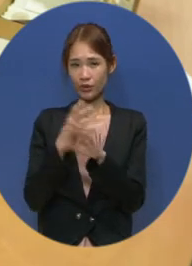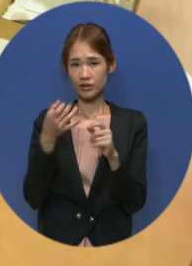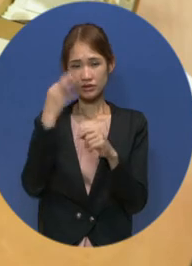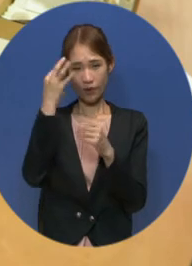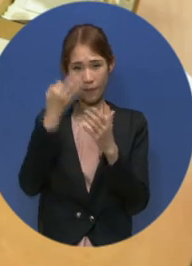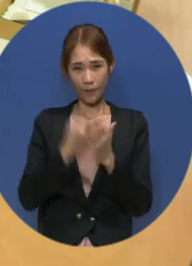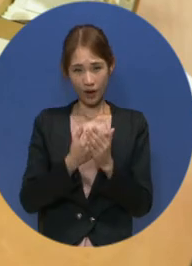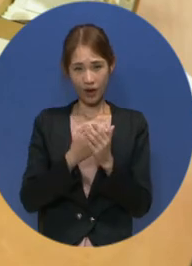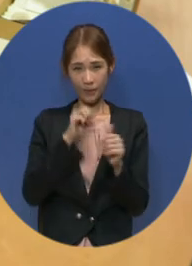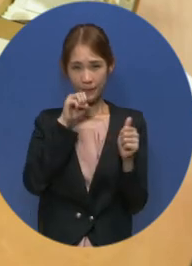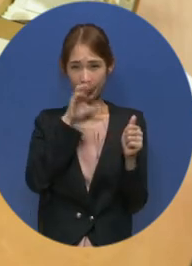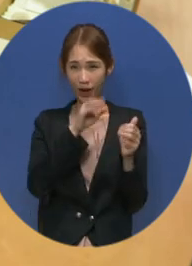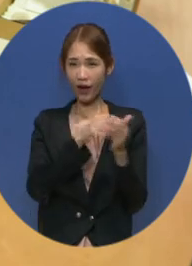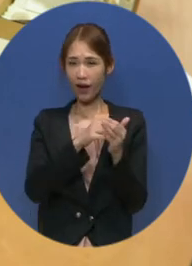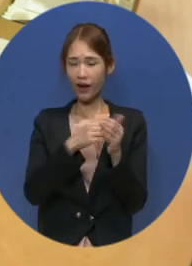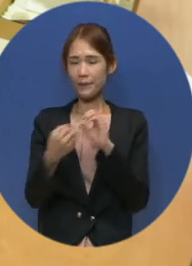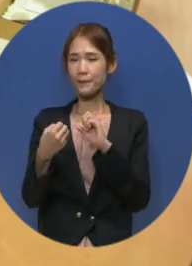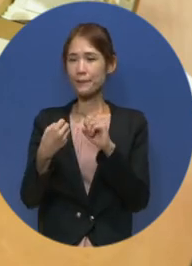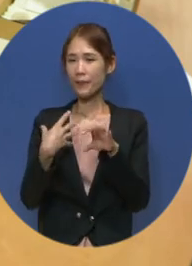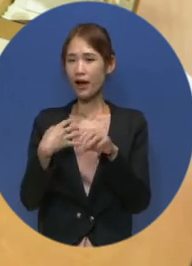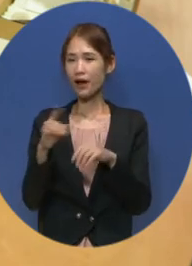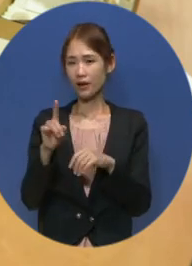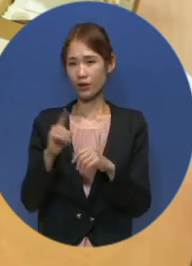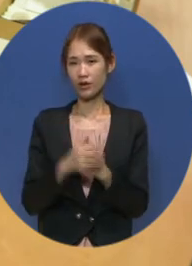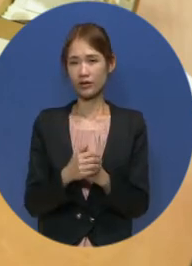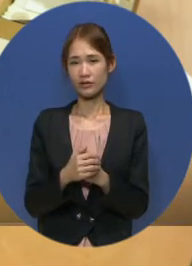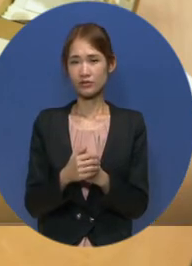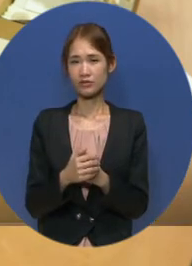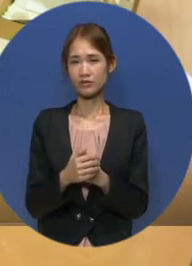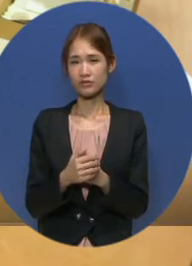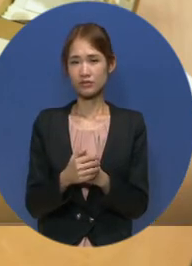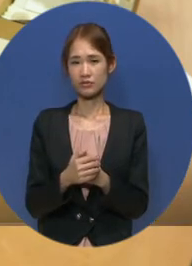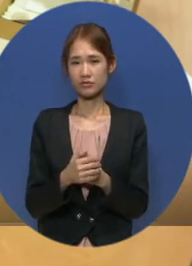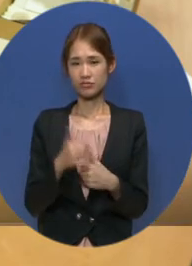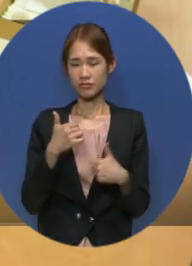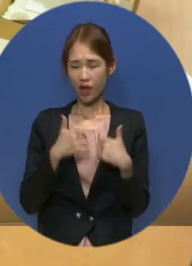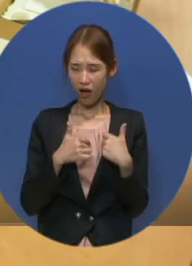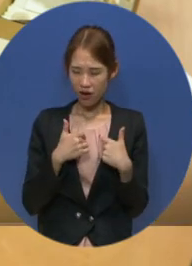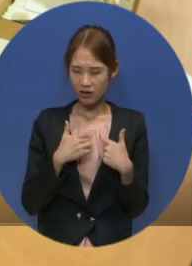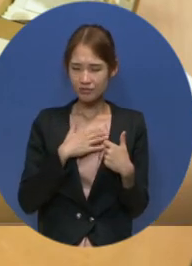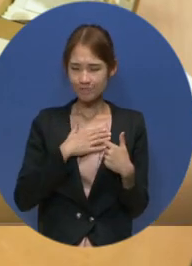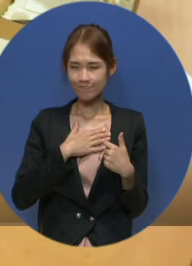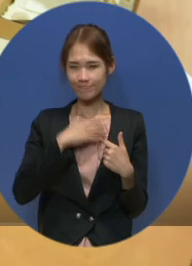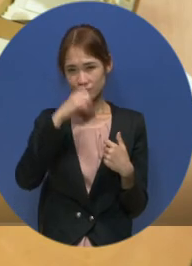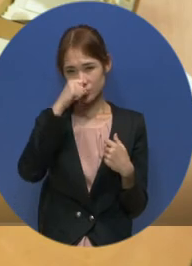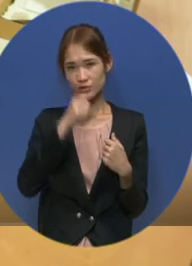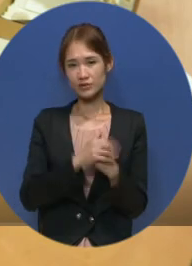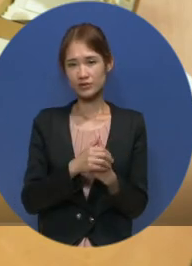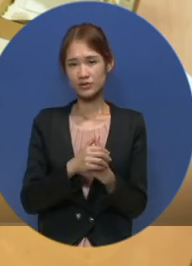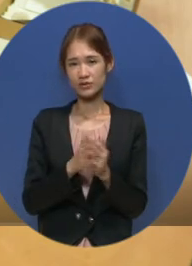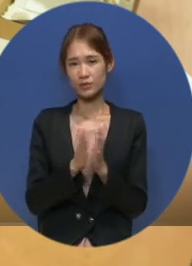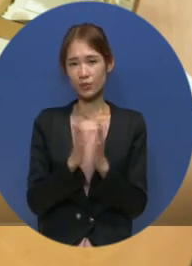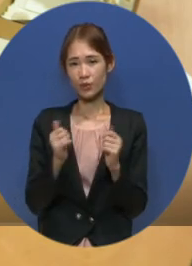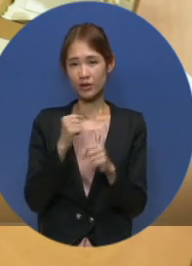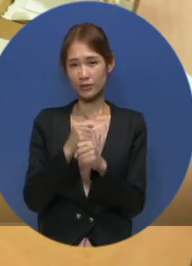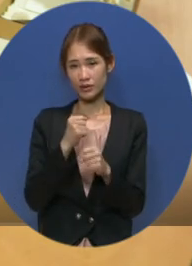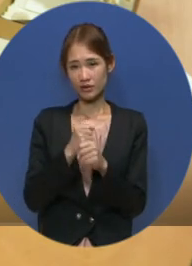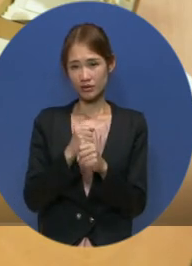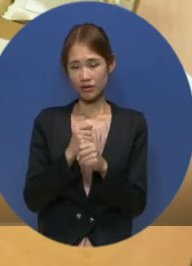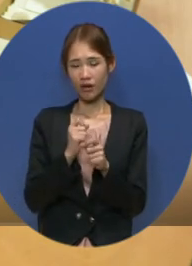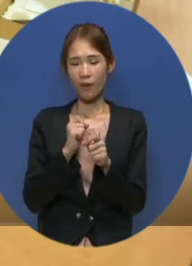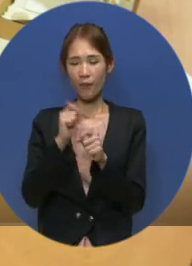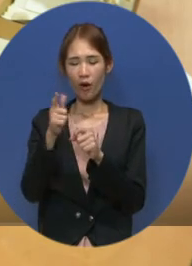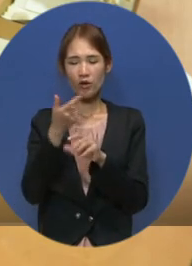인정을 받았다고 네. 이런 얘기를 들었을 때 네. 어떤 반응을 보였나요? 굉장히 기뻐하고 굉장히 뿌듯해했습니다. 본인이 만든 것들이